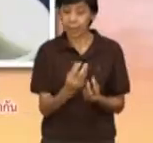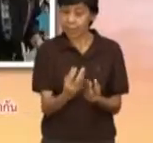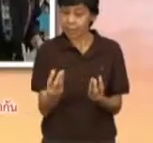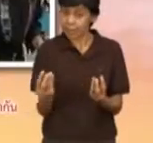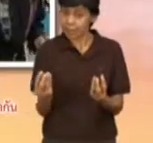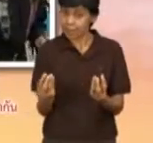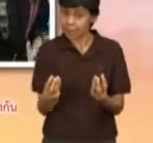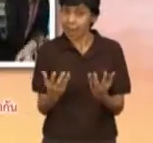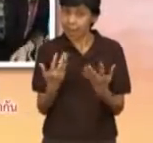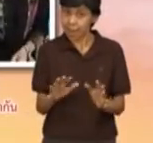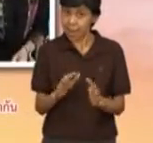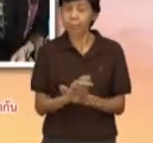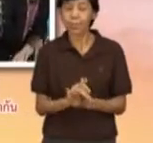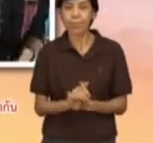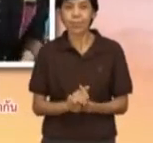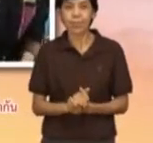ากันมันเนื้อกุ้ง